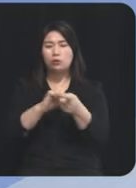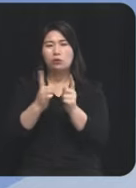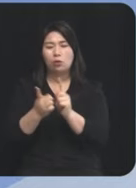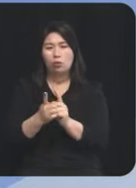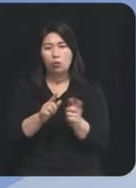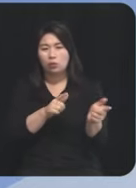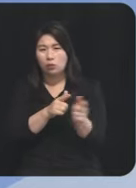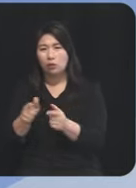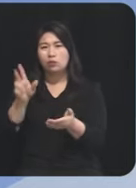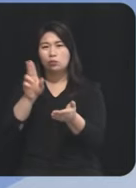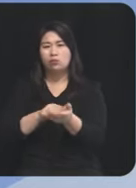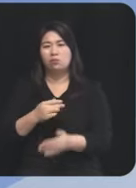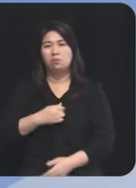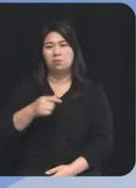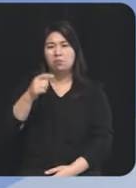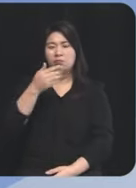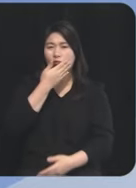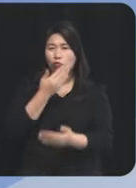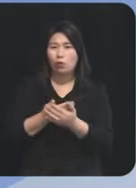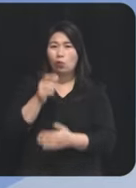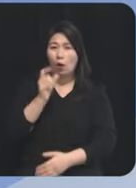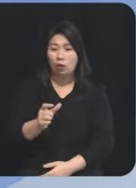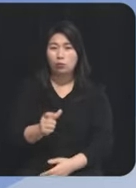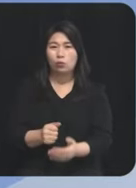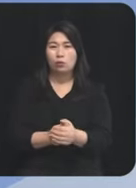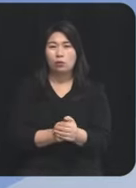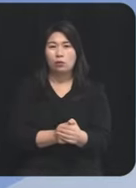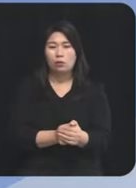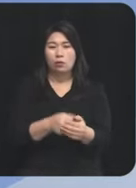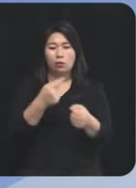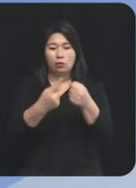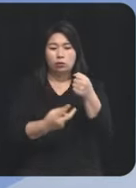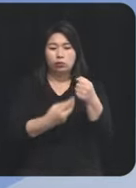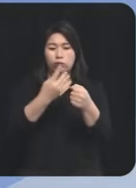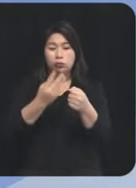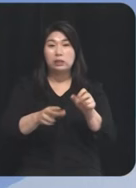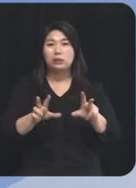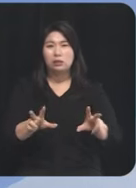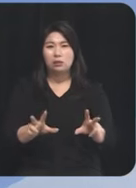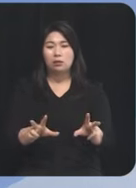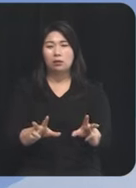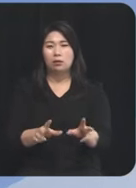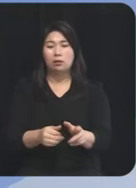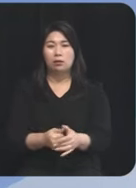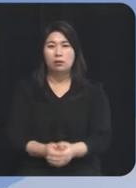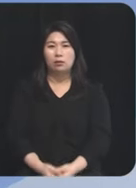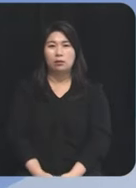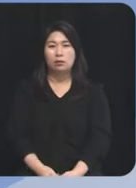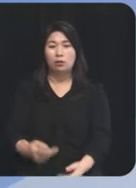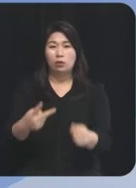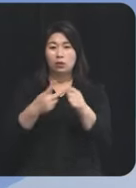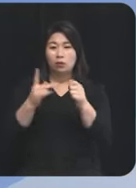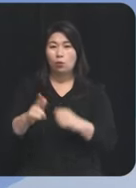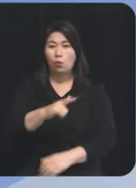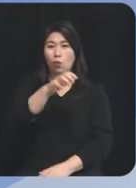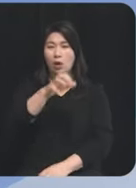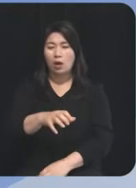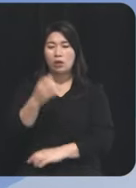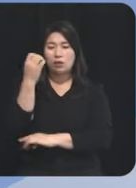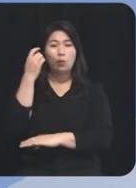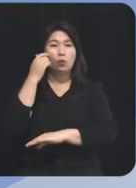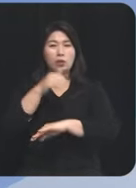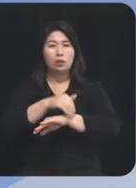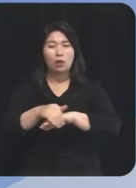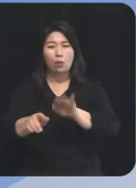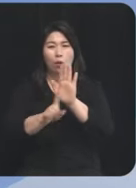관한 문제들을 강조해왔습니다. 세월이 한참 지났습니다. 이제 제2공항에 대한 기본계획